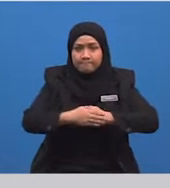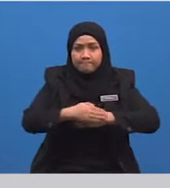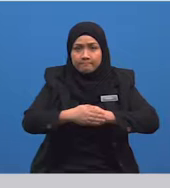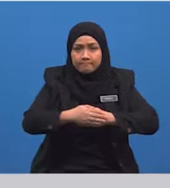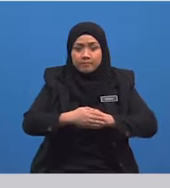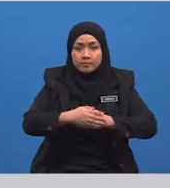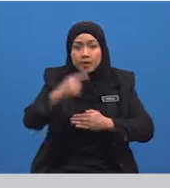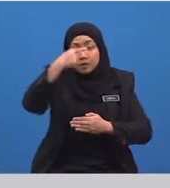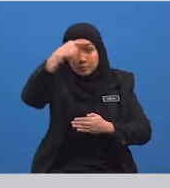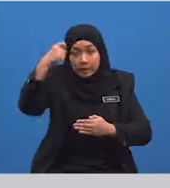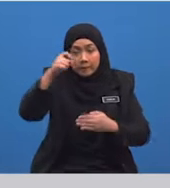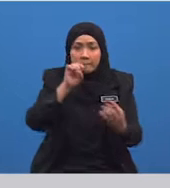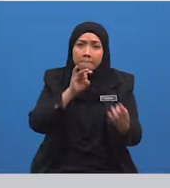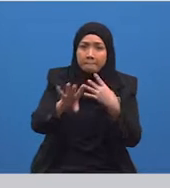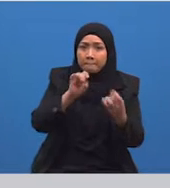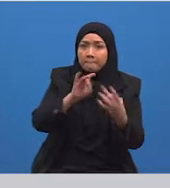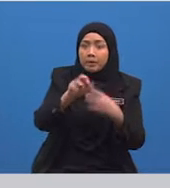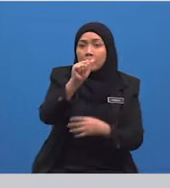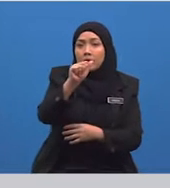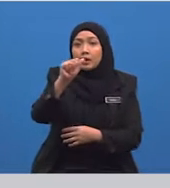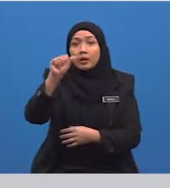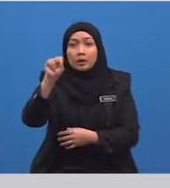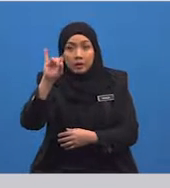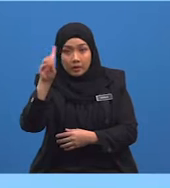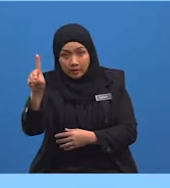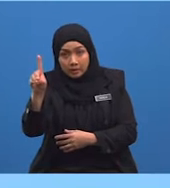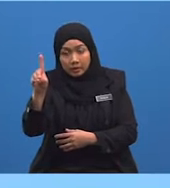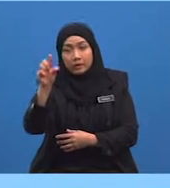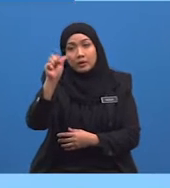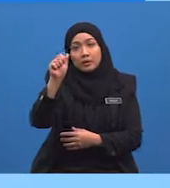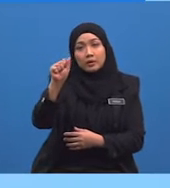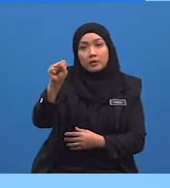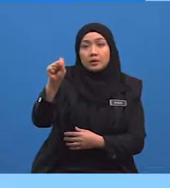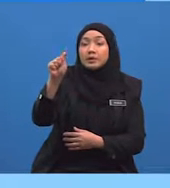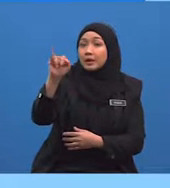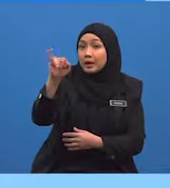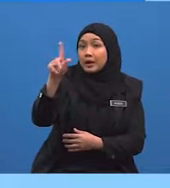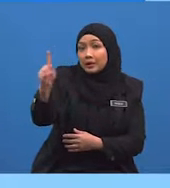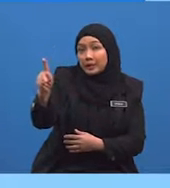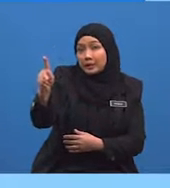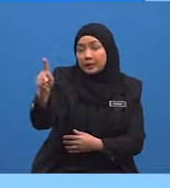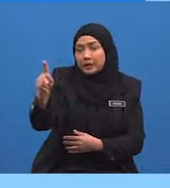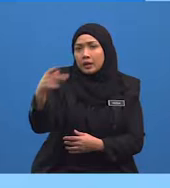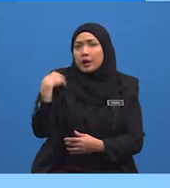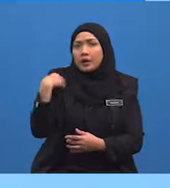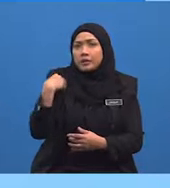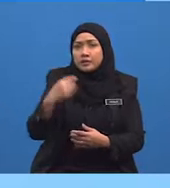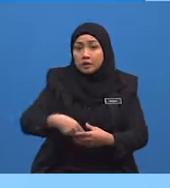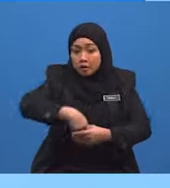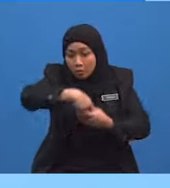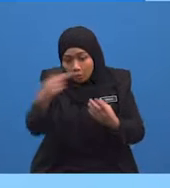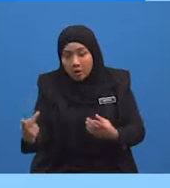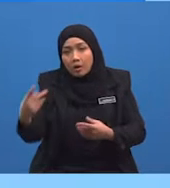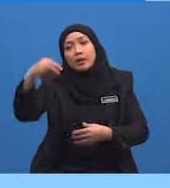disebabkan tindakan hakisan asid gastrik, iaitu asid yang dirembeskan oleh sel di dalam